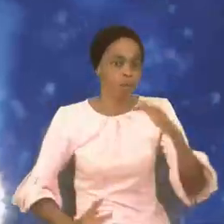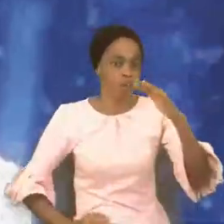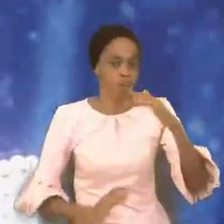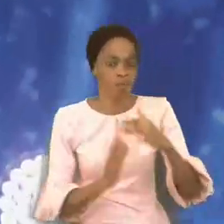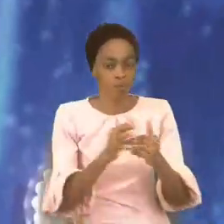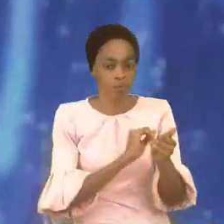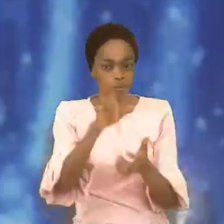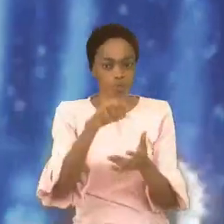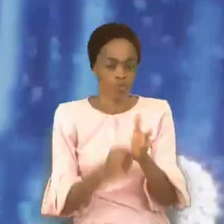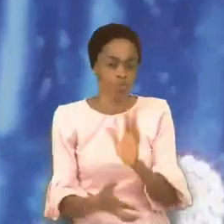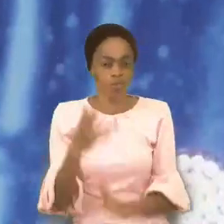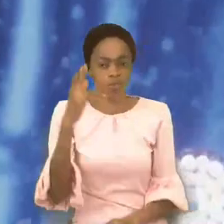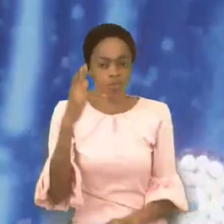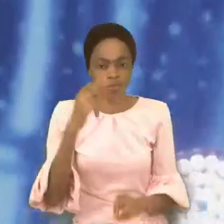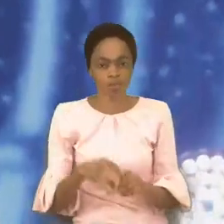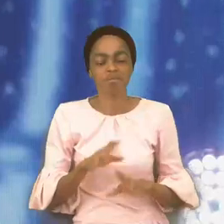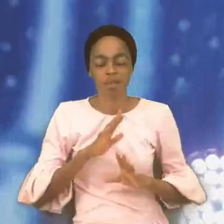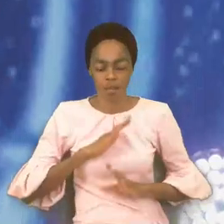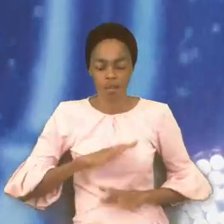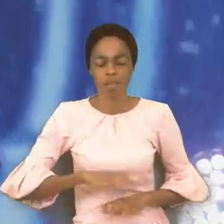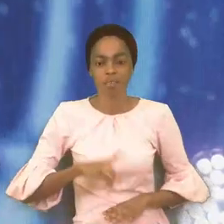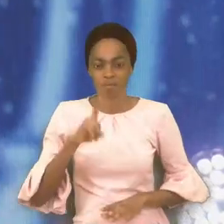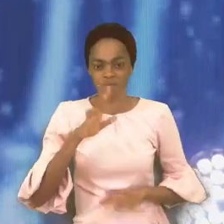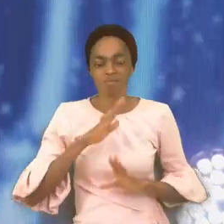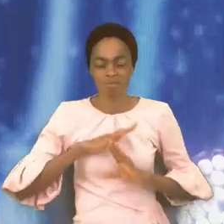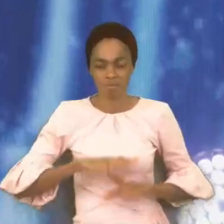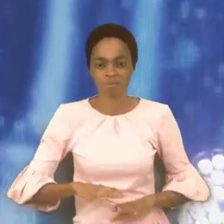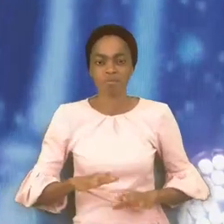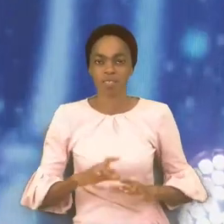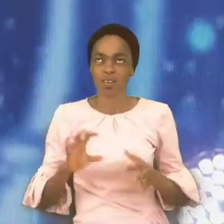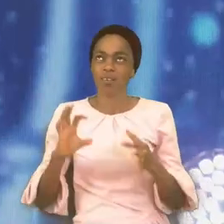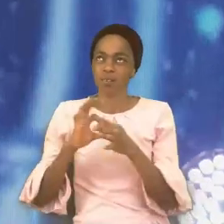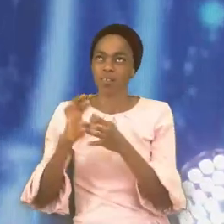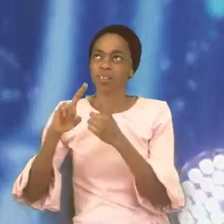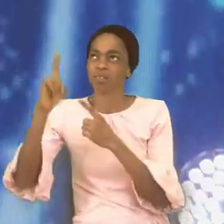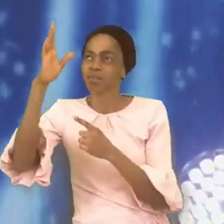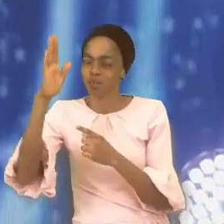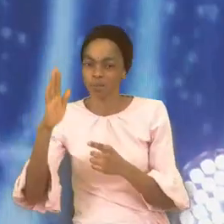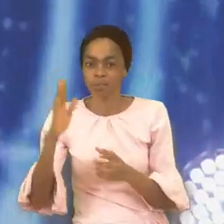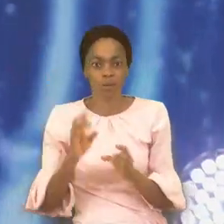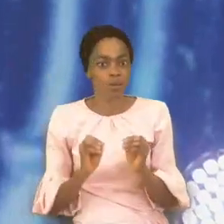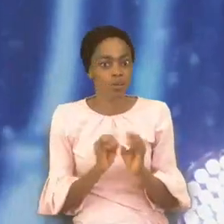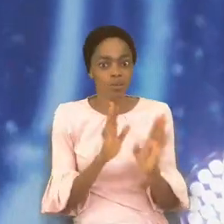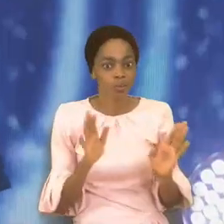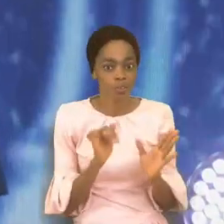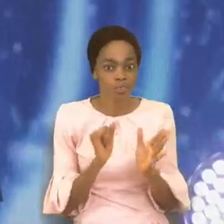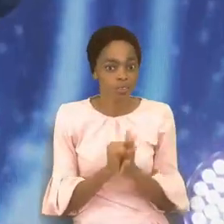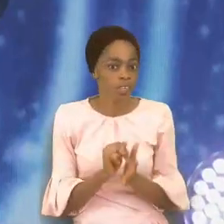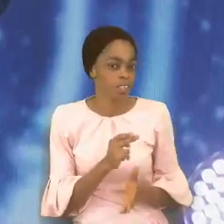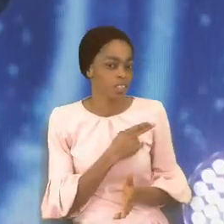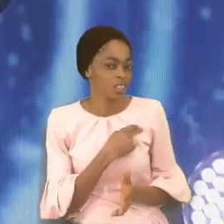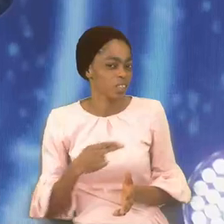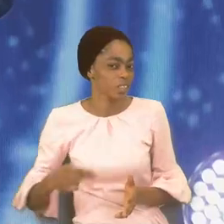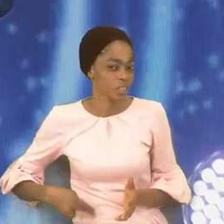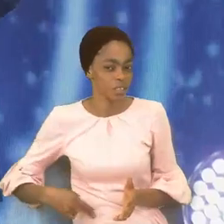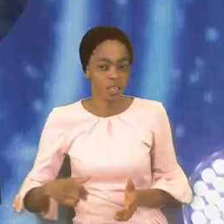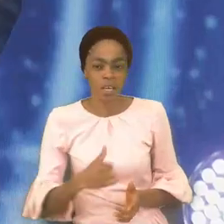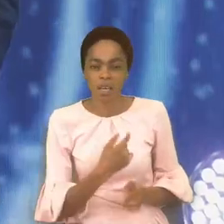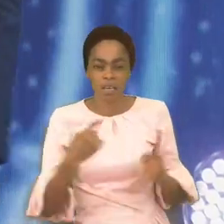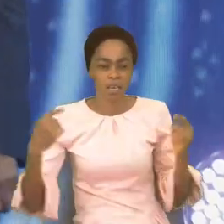de Jésus. Reste calme. Reste composé. Rien.